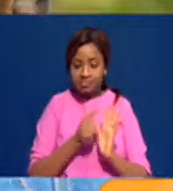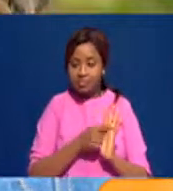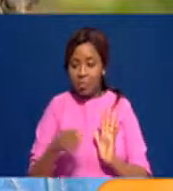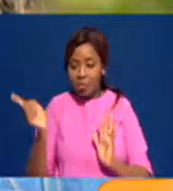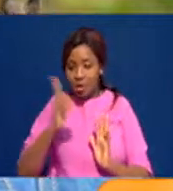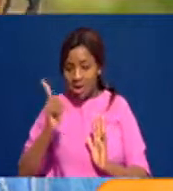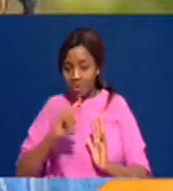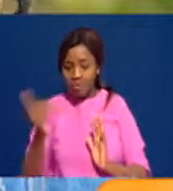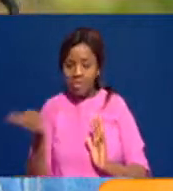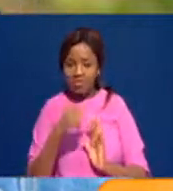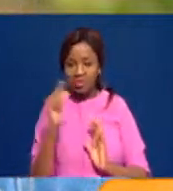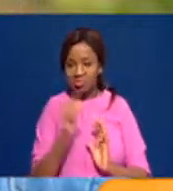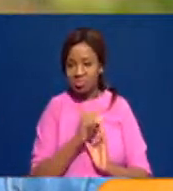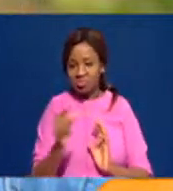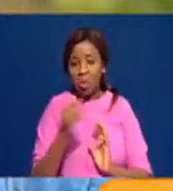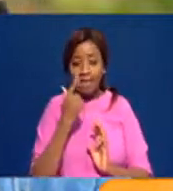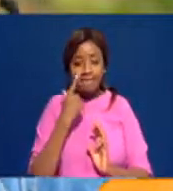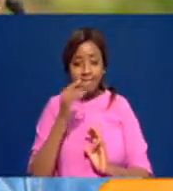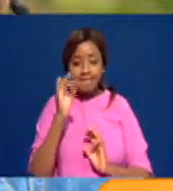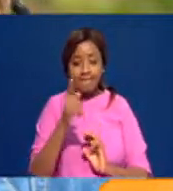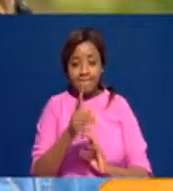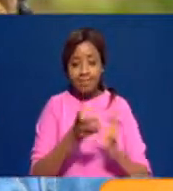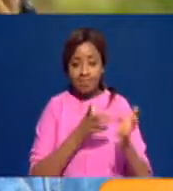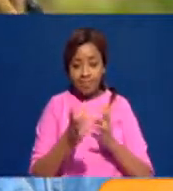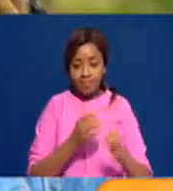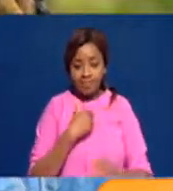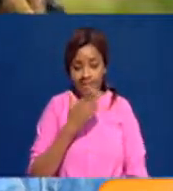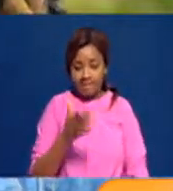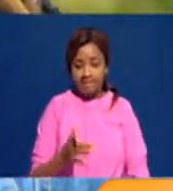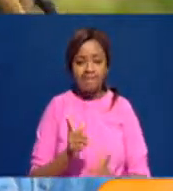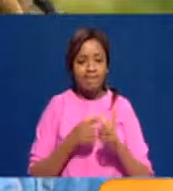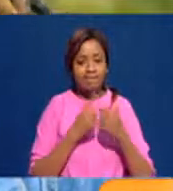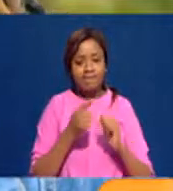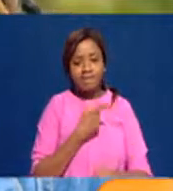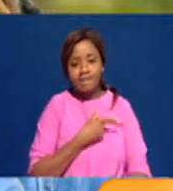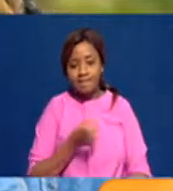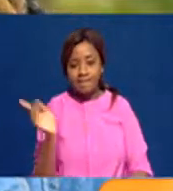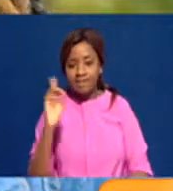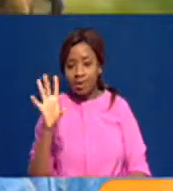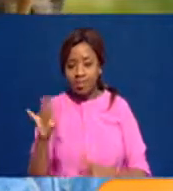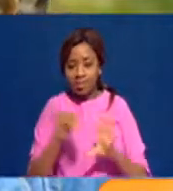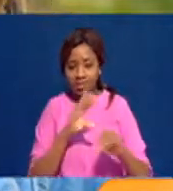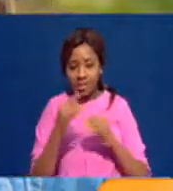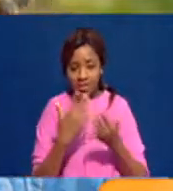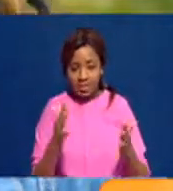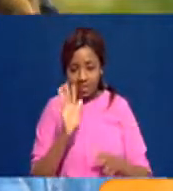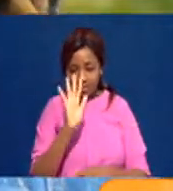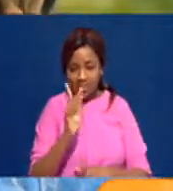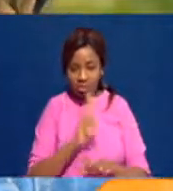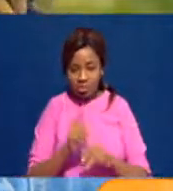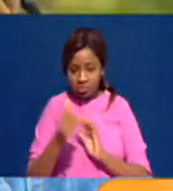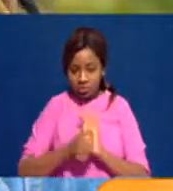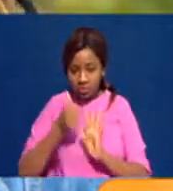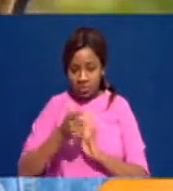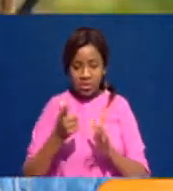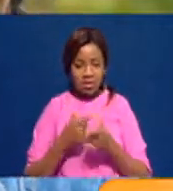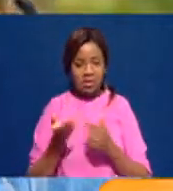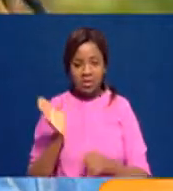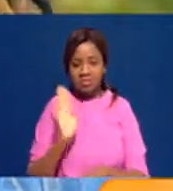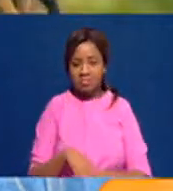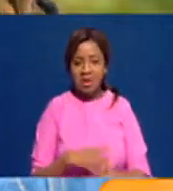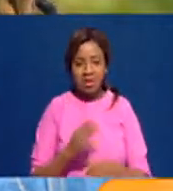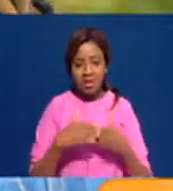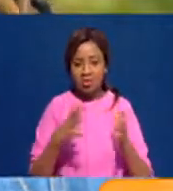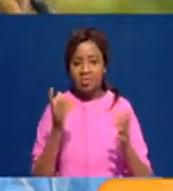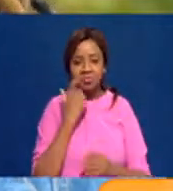ni mfanyabiashara wa hapa, unaweza toka hapa uende mali yako Nairobi ukitumia SGR na urudi nayo na kuja